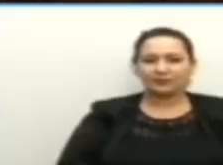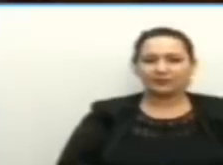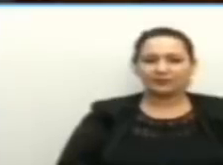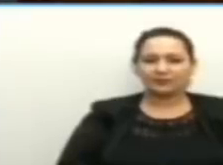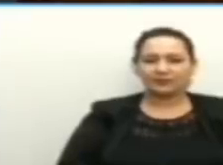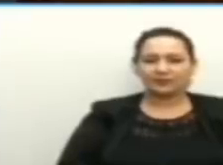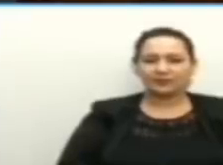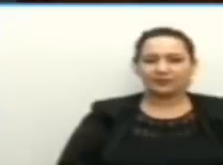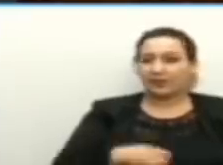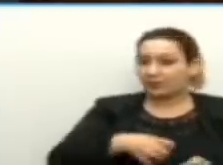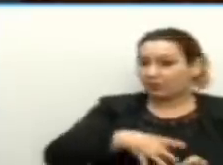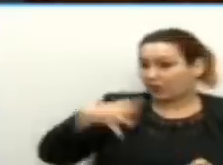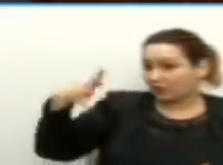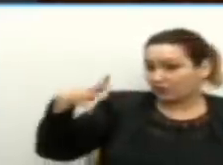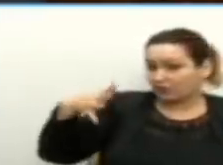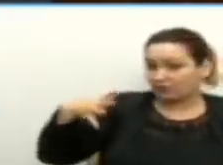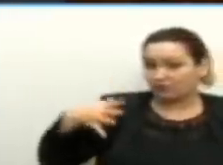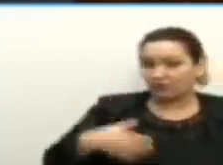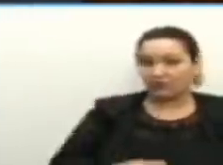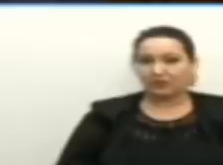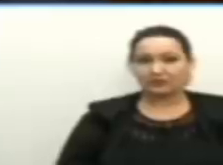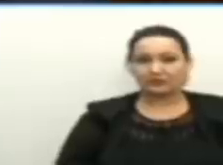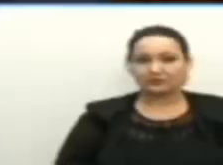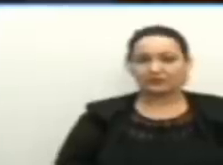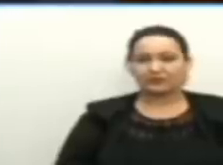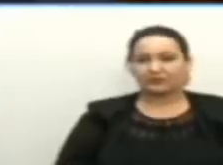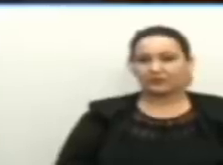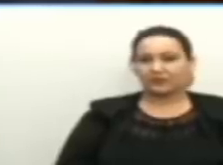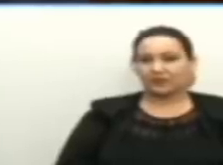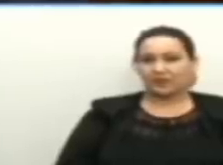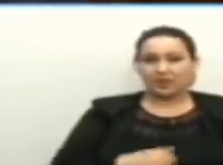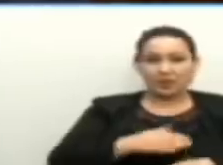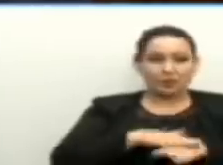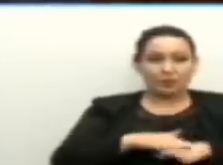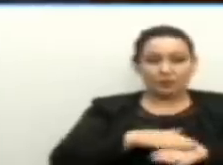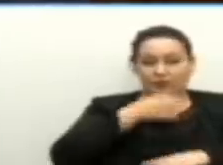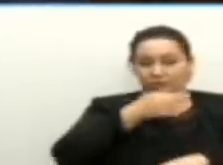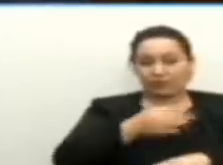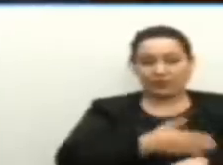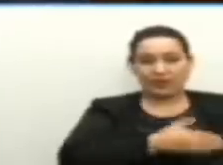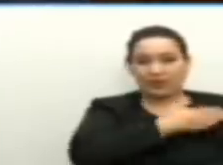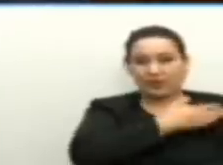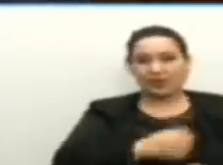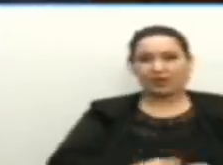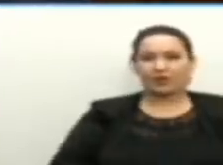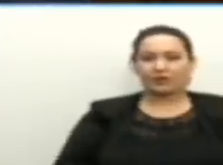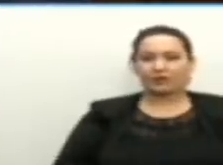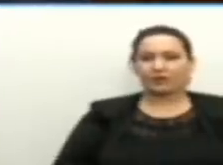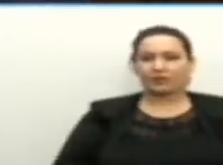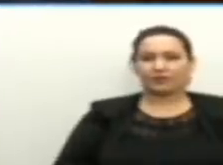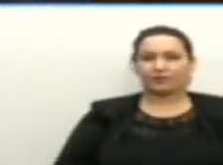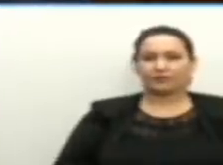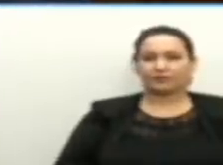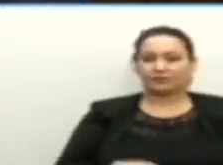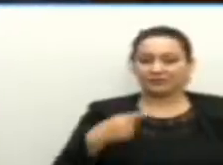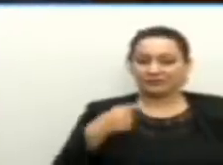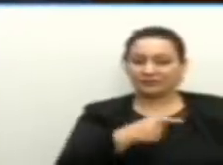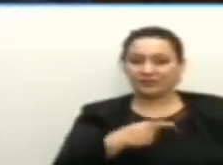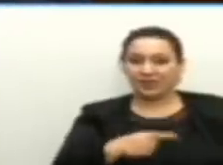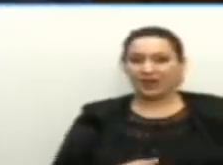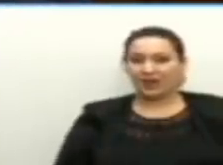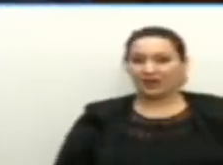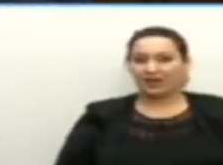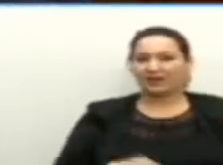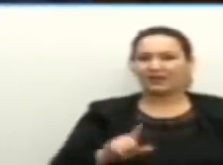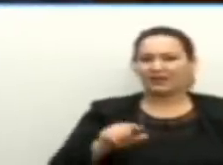إن ارتفاع الأسعار وإن كان راجعا نسبيا للأسباب التي سبق ذكرها، يجدر أيضا التنويه بأنها راجعة كذلك